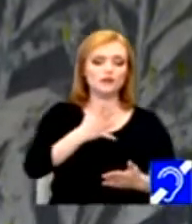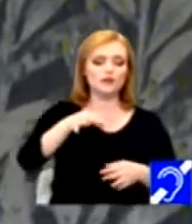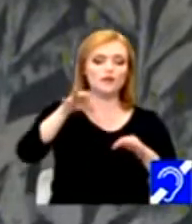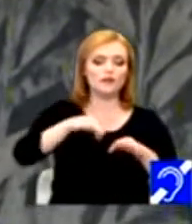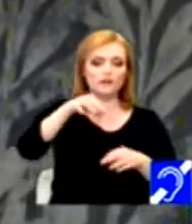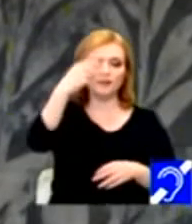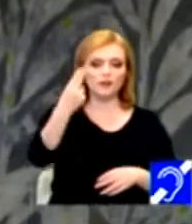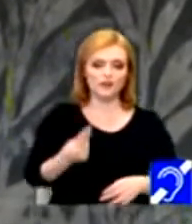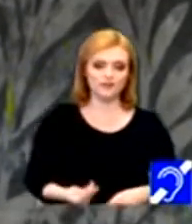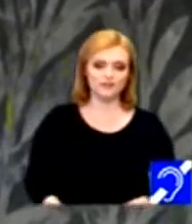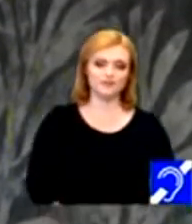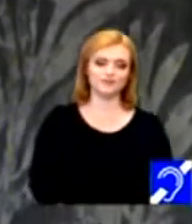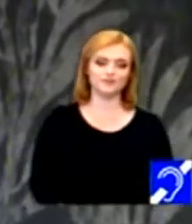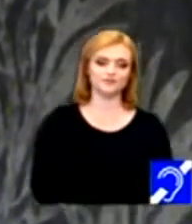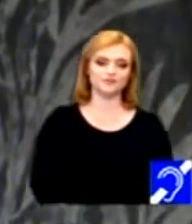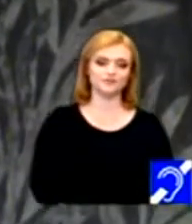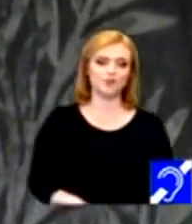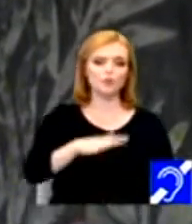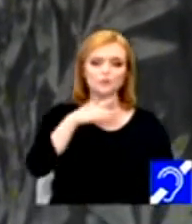vizitează situl istoric de la Pompei.